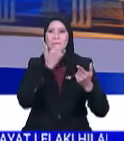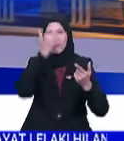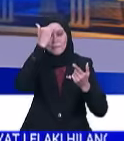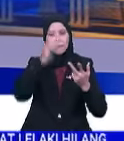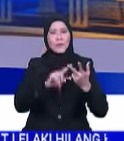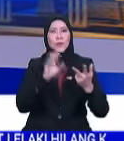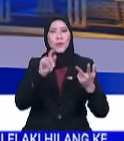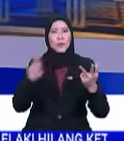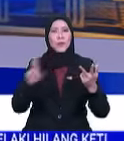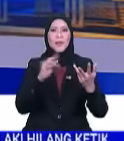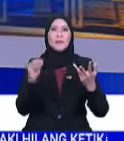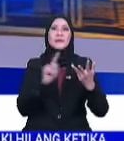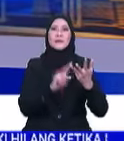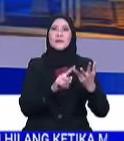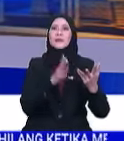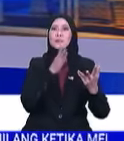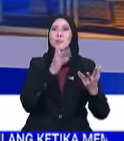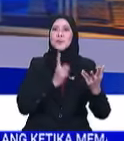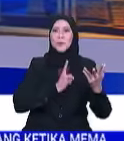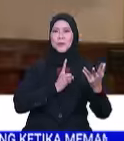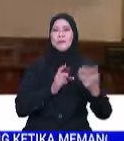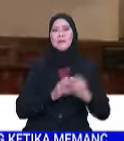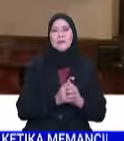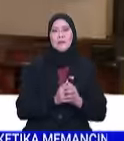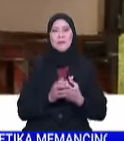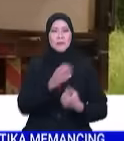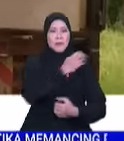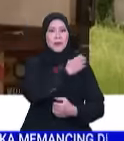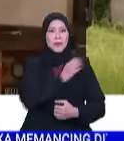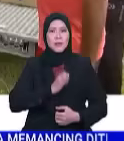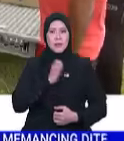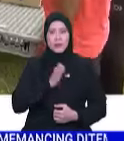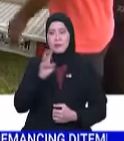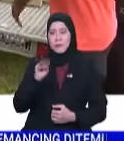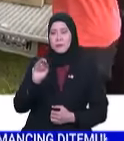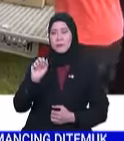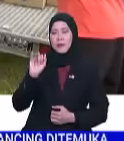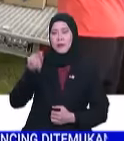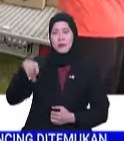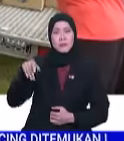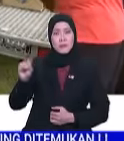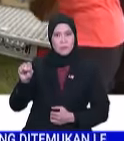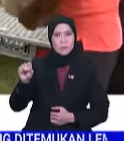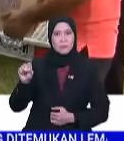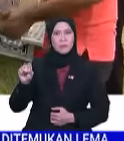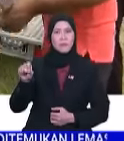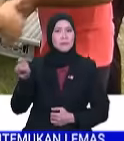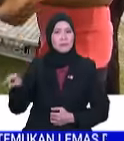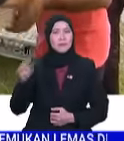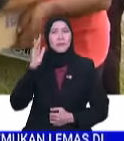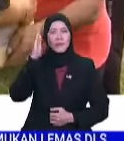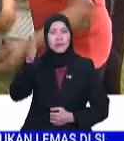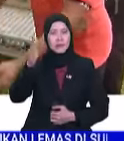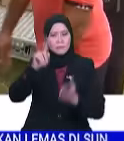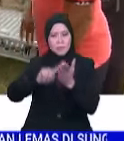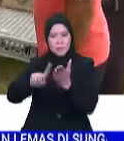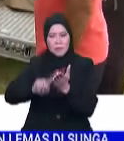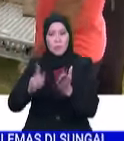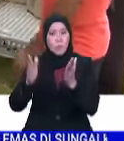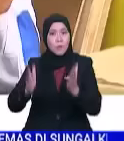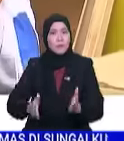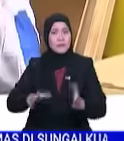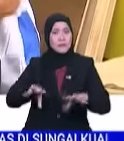OKU dan ibu tunggal. Menurut Ketua Pegawai Eksekutif MAIPS, Muhammad Nazim Muhammad Nur, pihaknya akan mengenal pasti